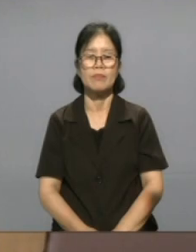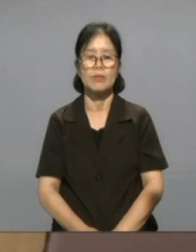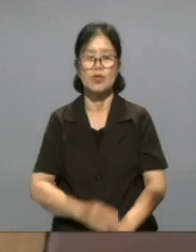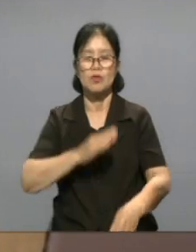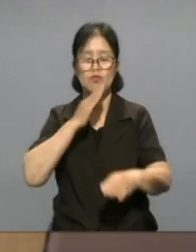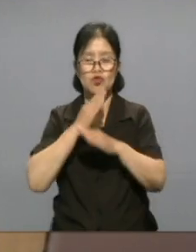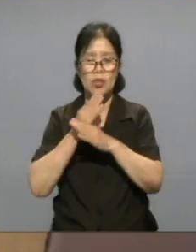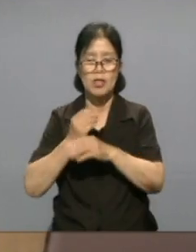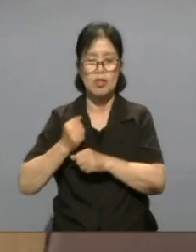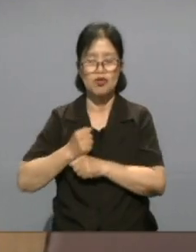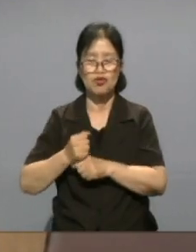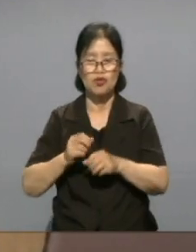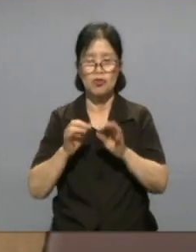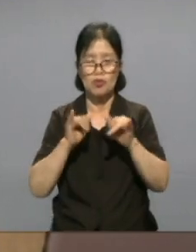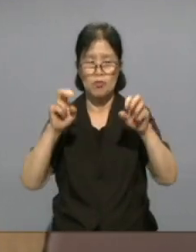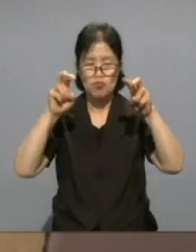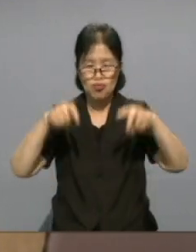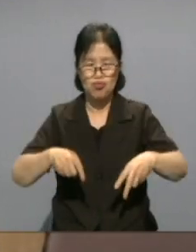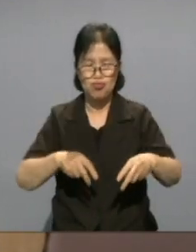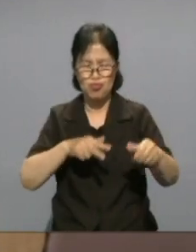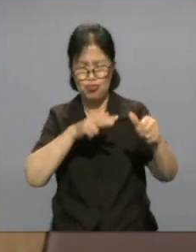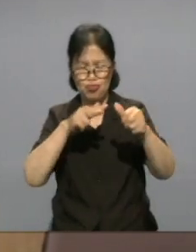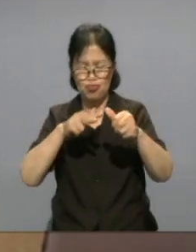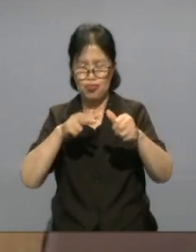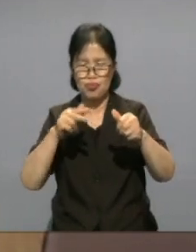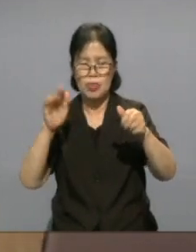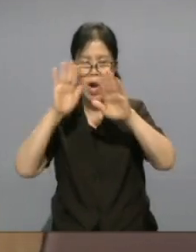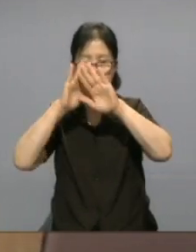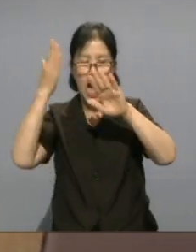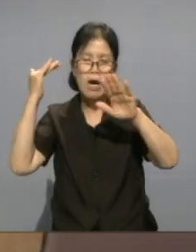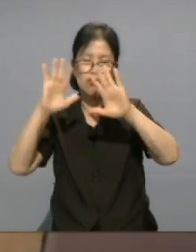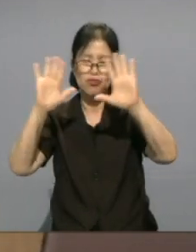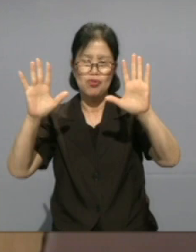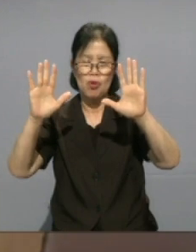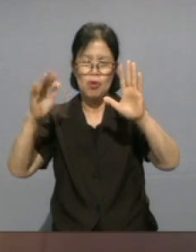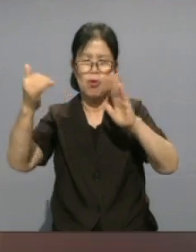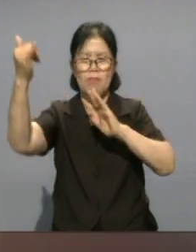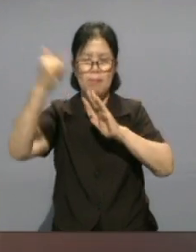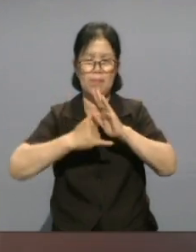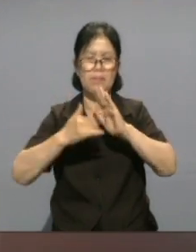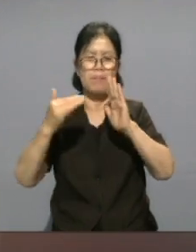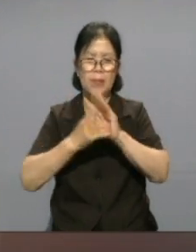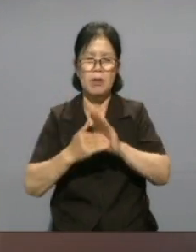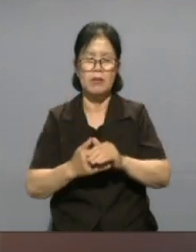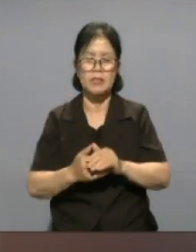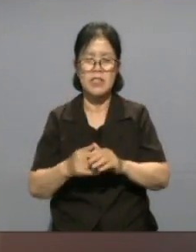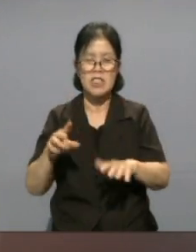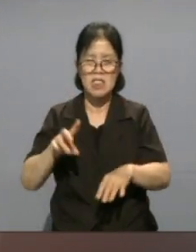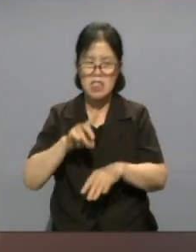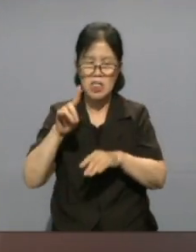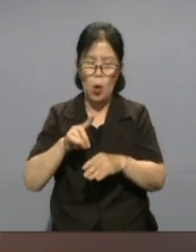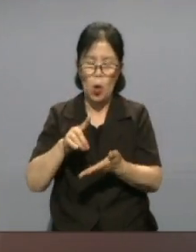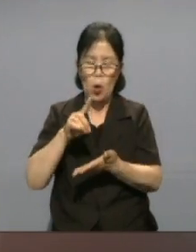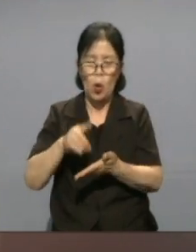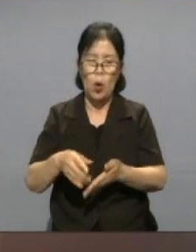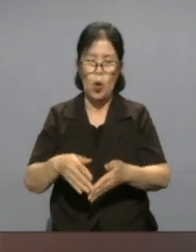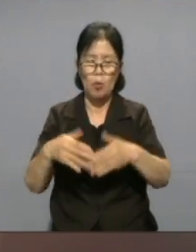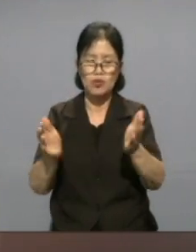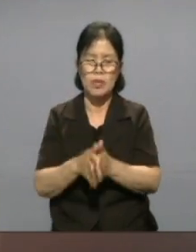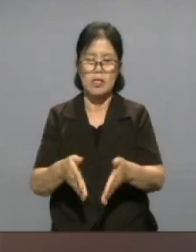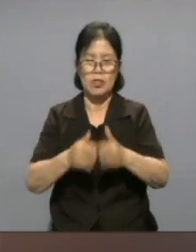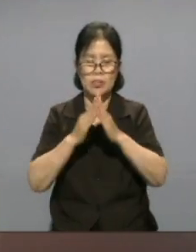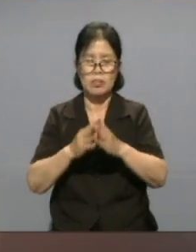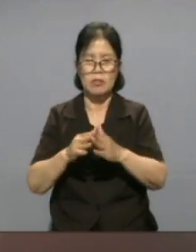북한의 분용 무인기가 우리 영공을 침범했습니다. 드론 부대 설치를